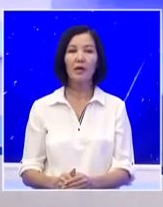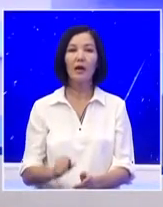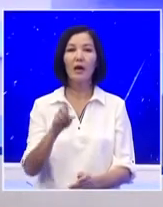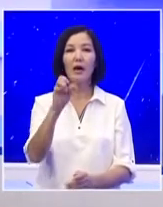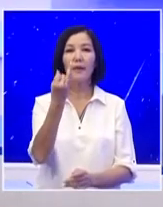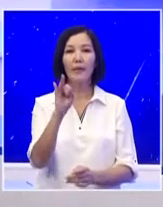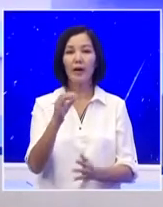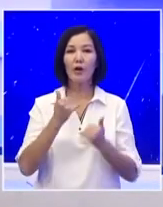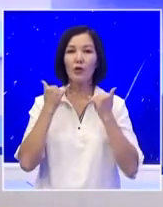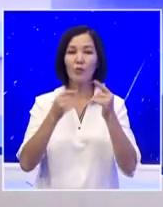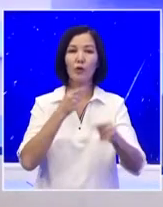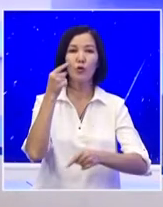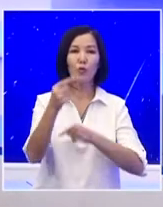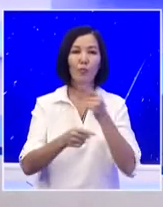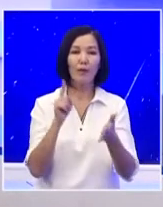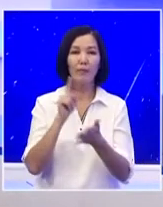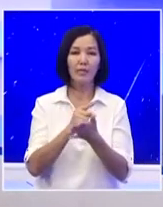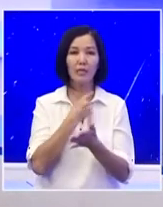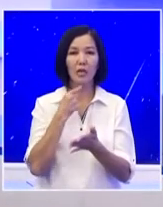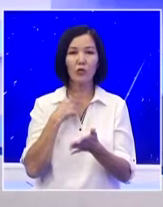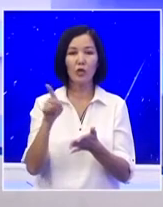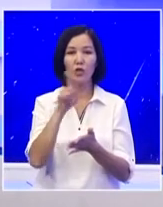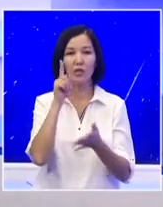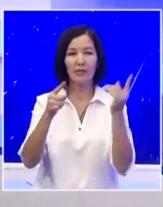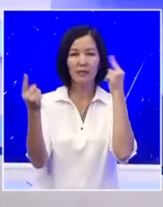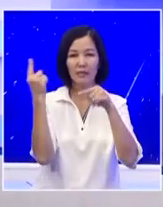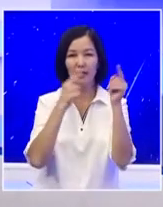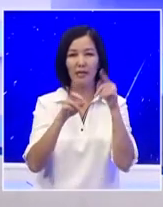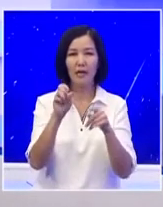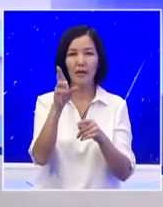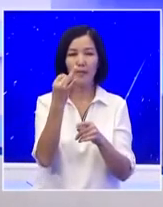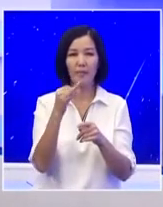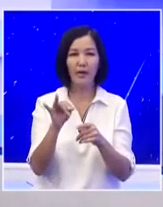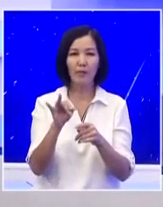Абайға құрмет, ұрпақ парызы. Талдықорғанда жас дизайнерлер Абай мұралын салып